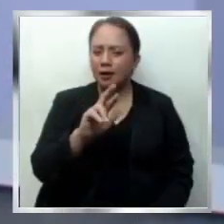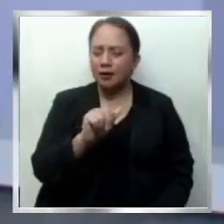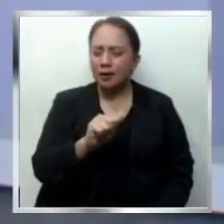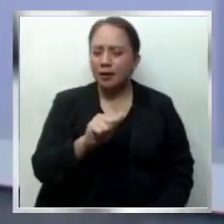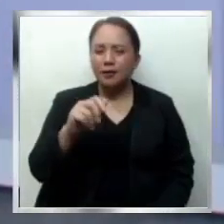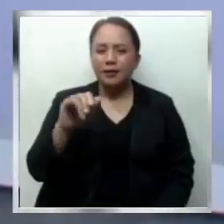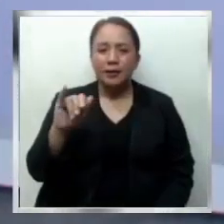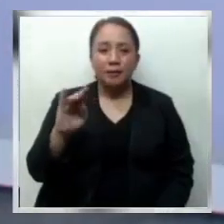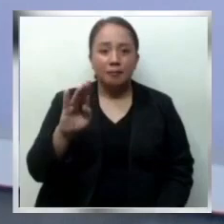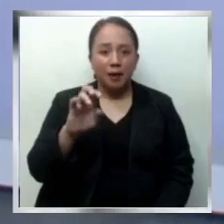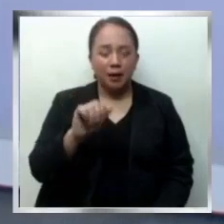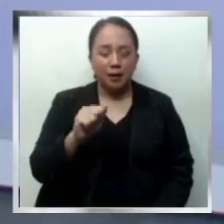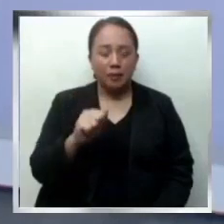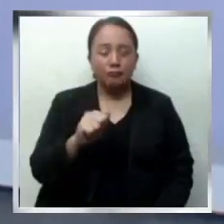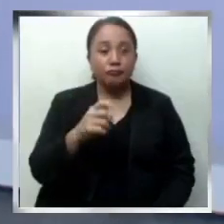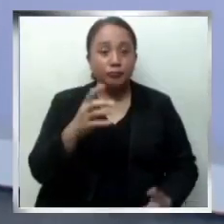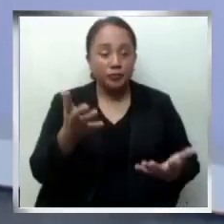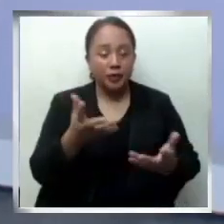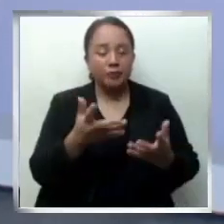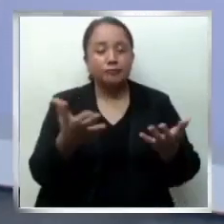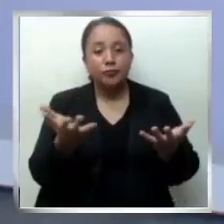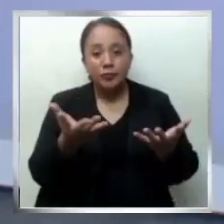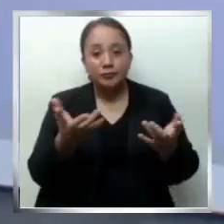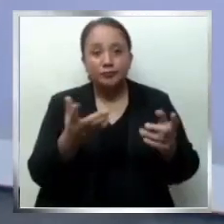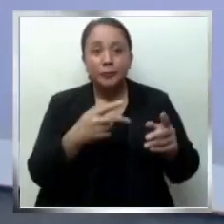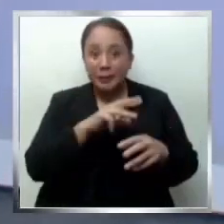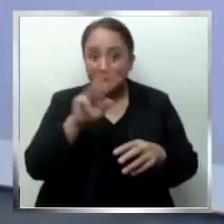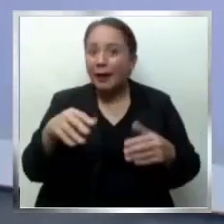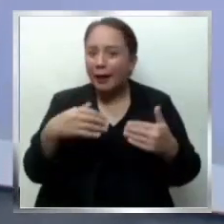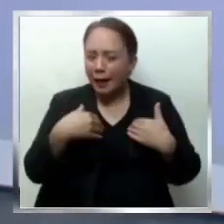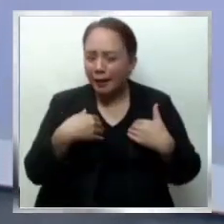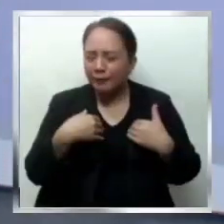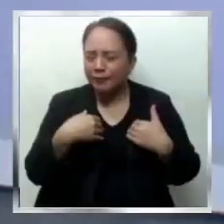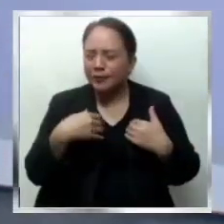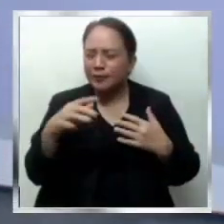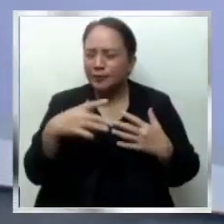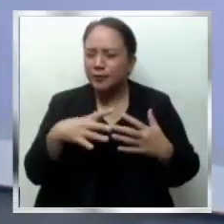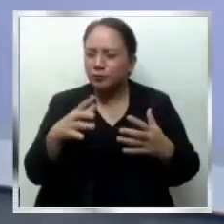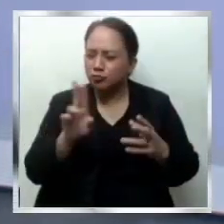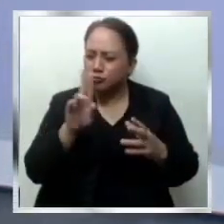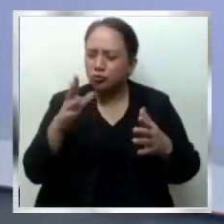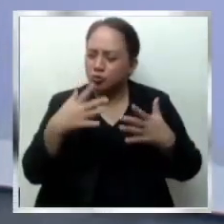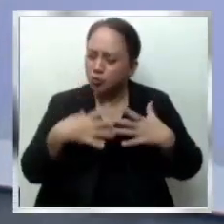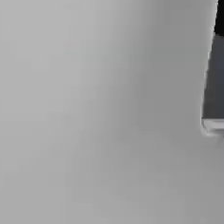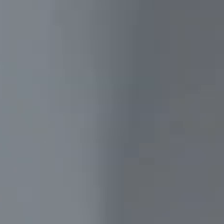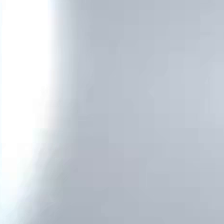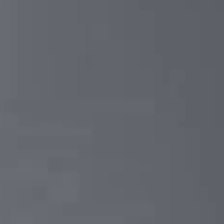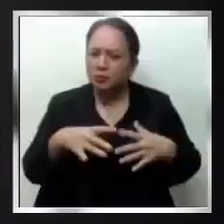kung saan pwedeng manamit just like old times. Maki-travel back in time sa pagtutok ni Oscar Oida.